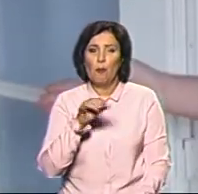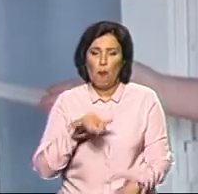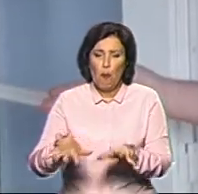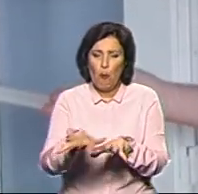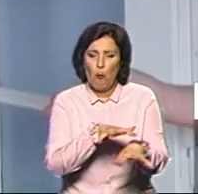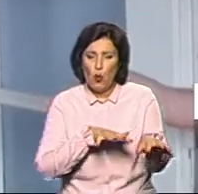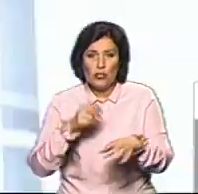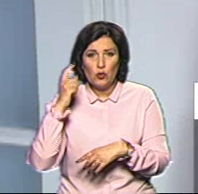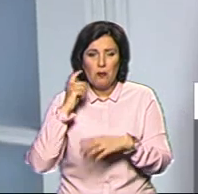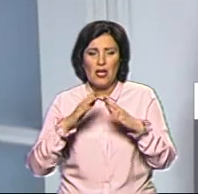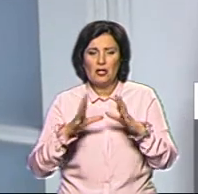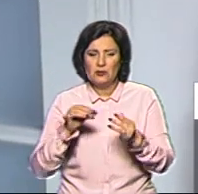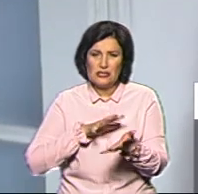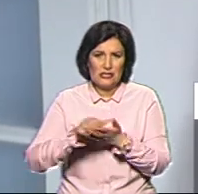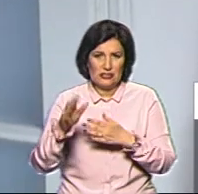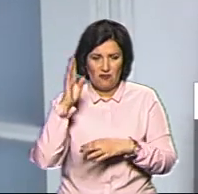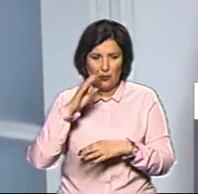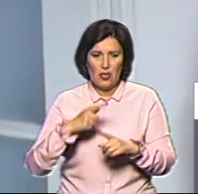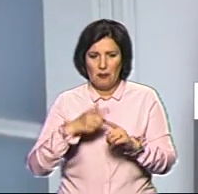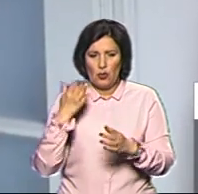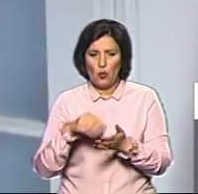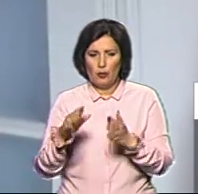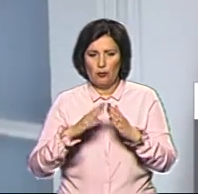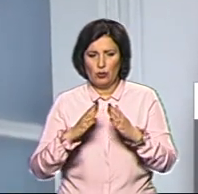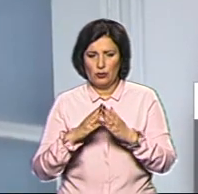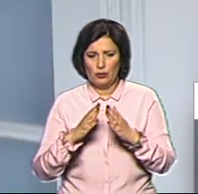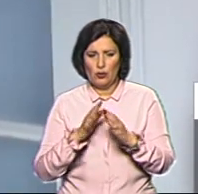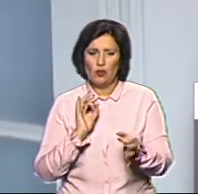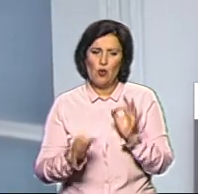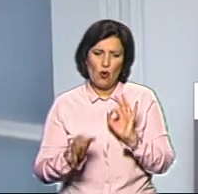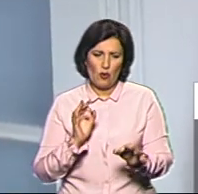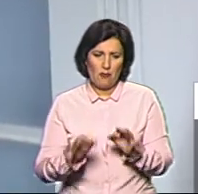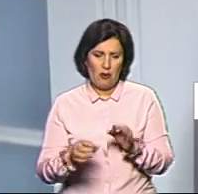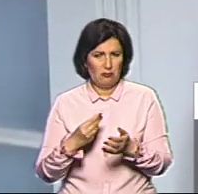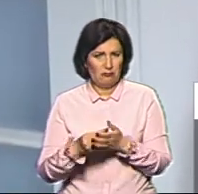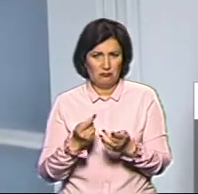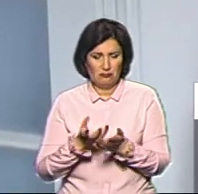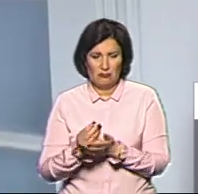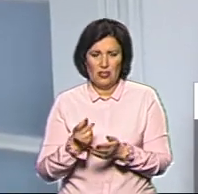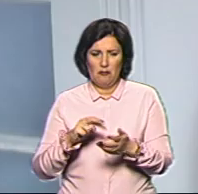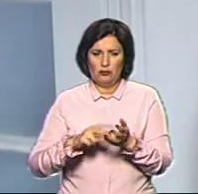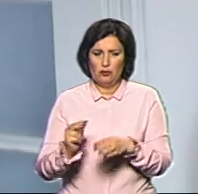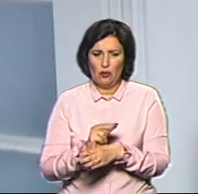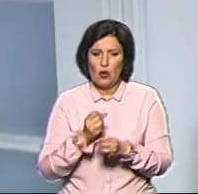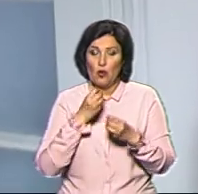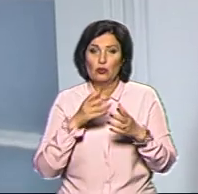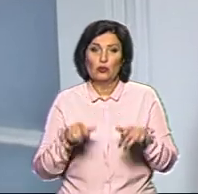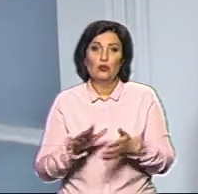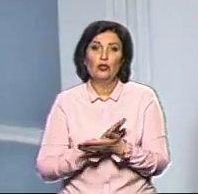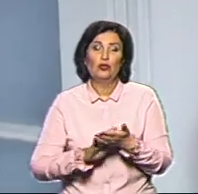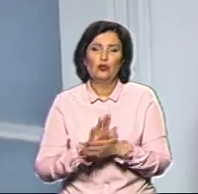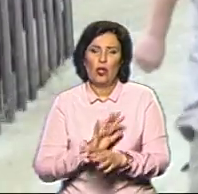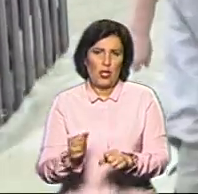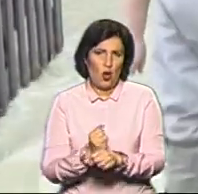взагалі знесе вода. Ми купили, ми дали цей будинок нормальну таку суму, ми планували тут щось робити. Добре, що тут хоча б нічого